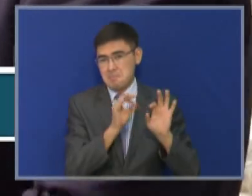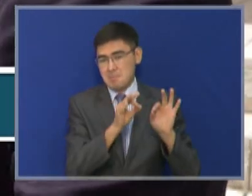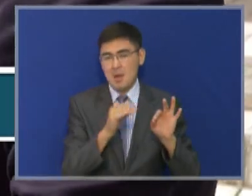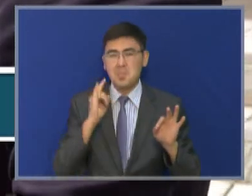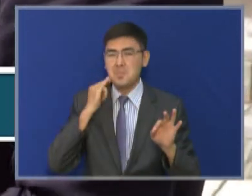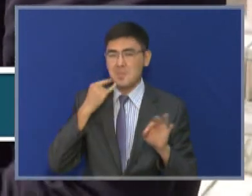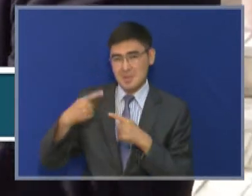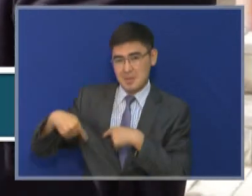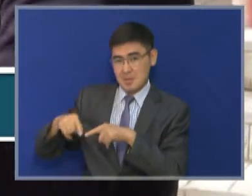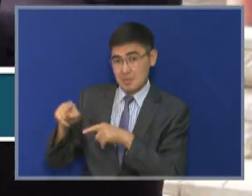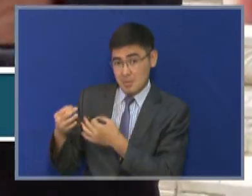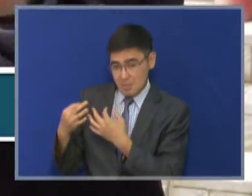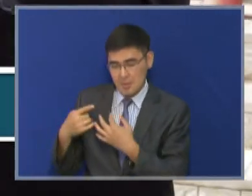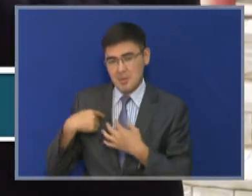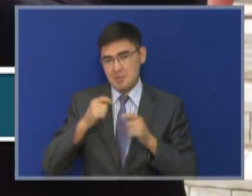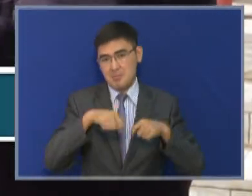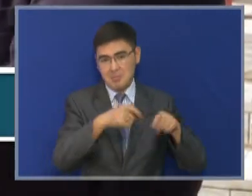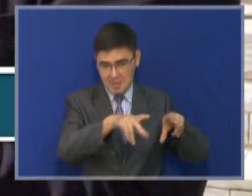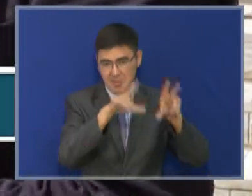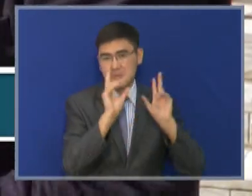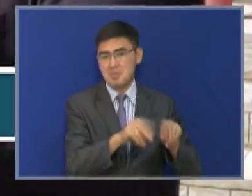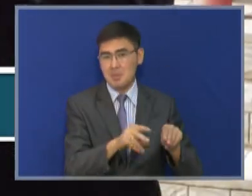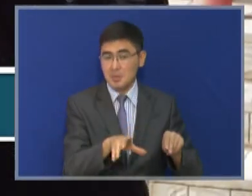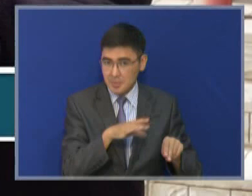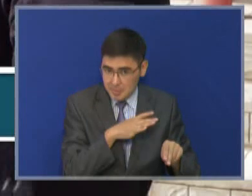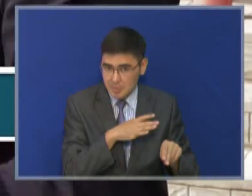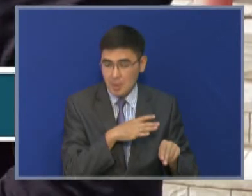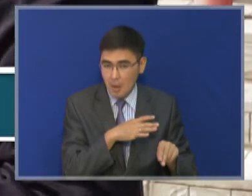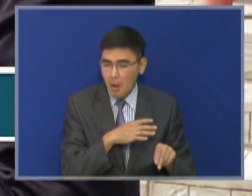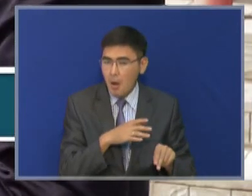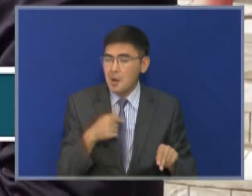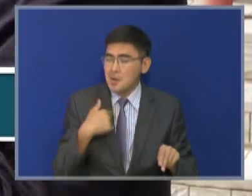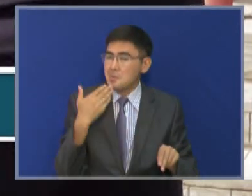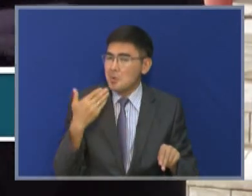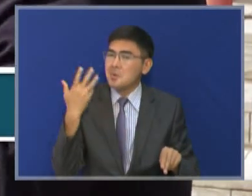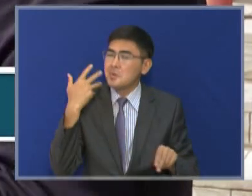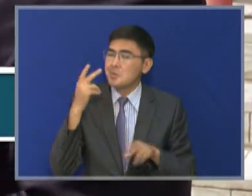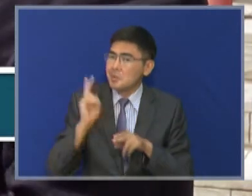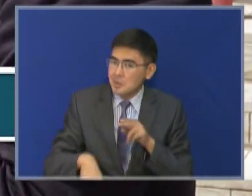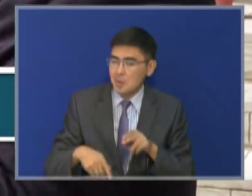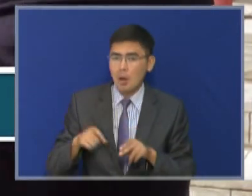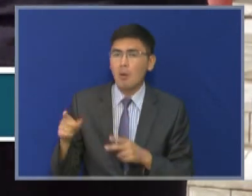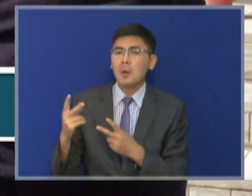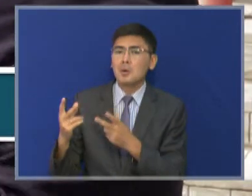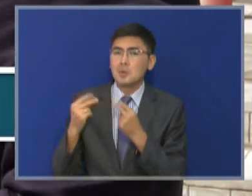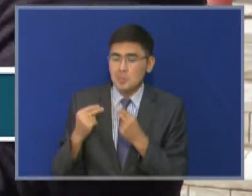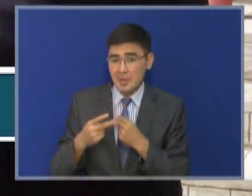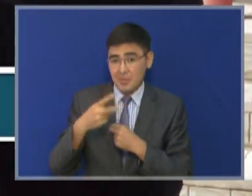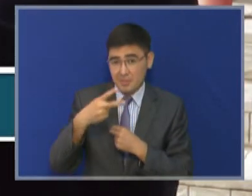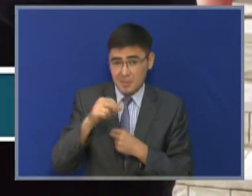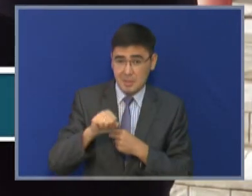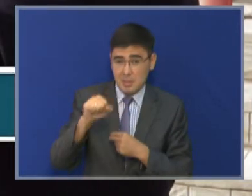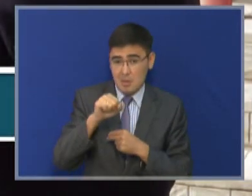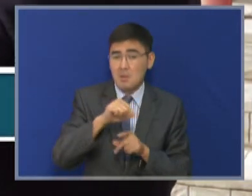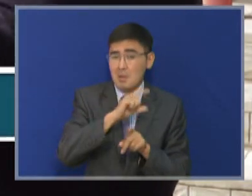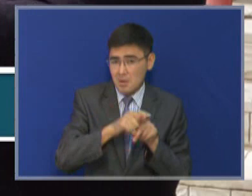Павлодарского, пообещал. Я несколько раз перед телевидением говорю, ну-ка скажи еще раз, когда ты закончишь. Он мне пообещал 20 августа. Слава